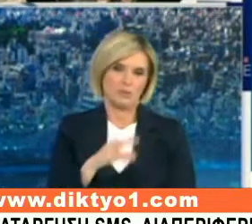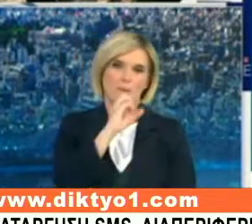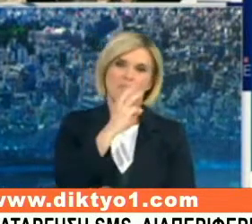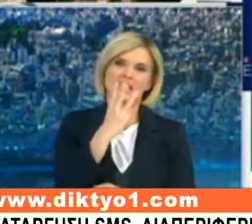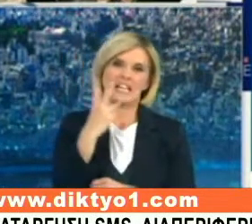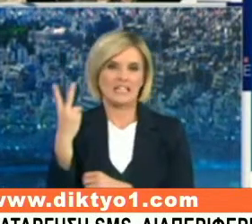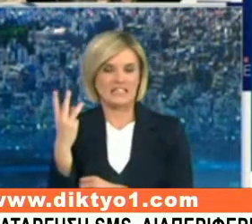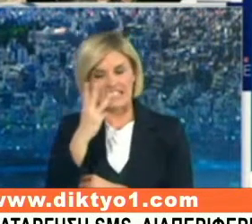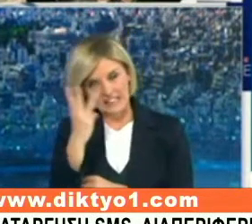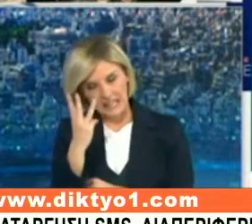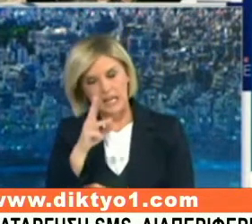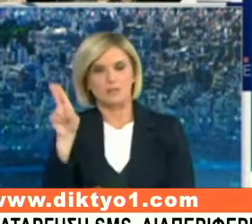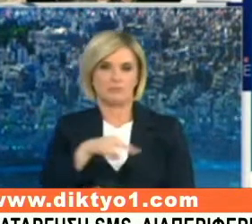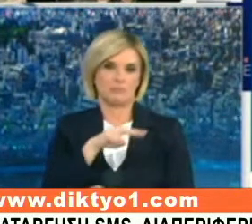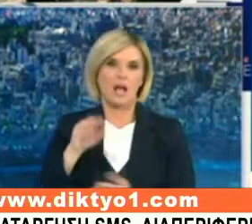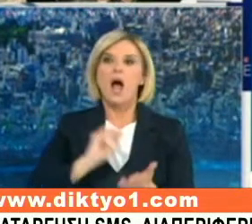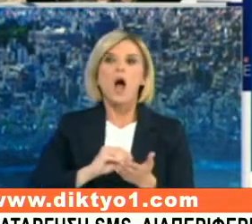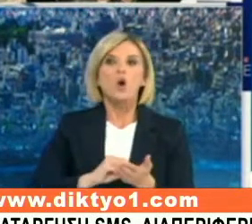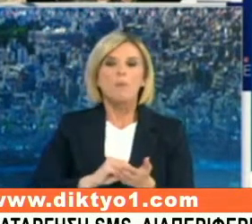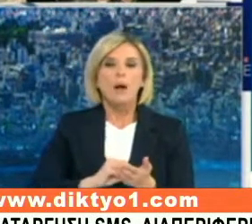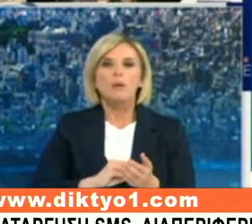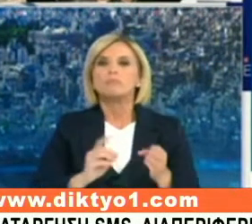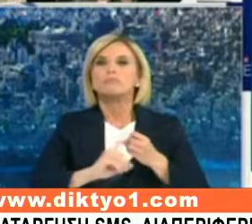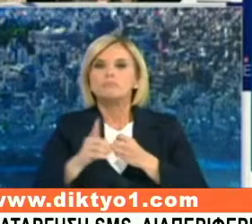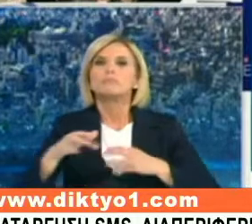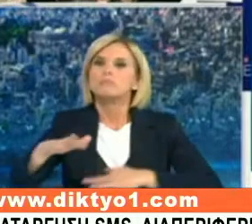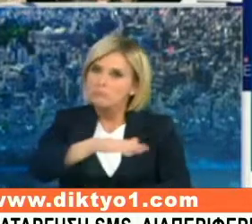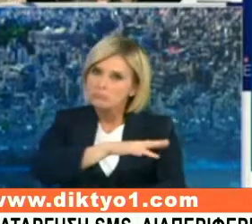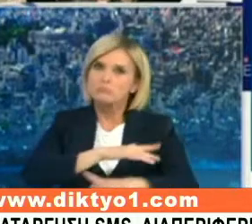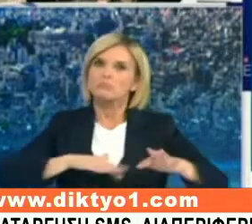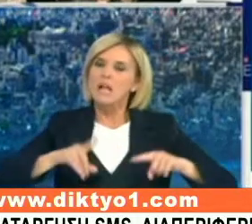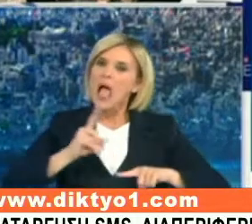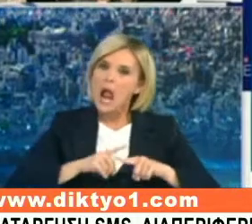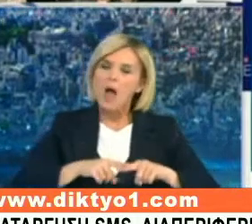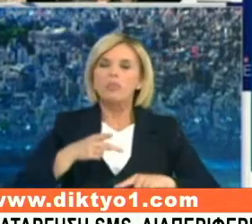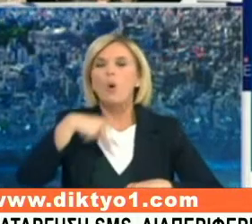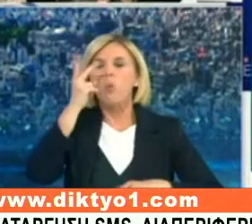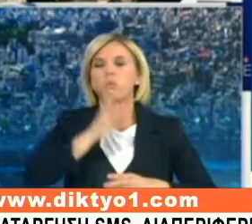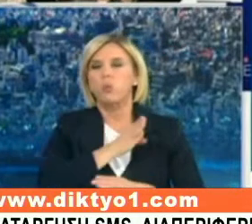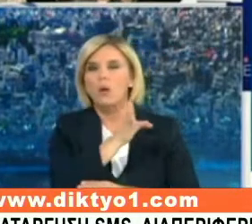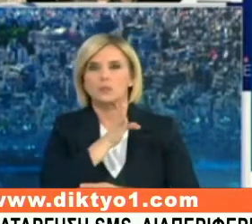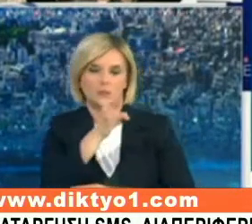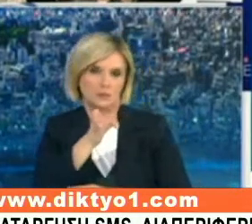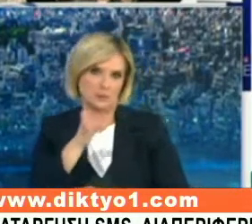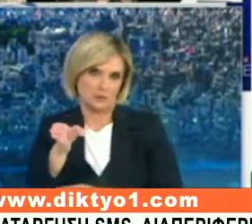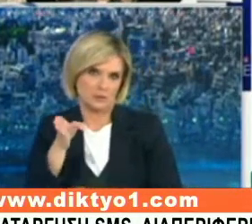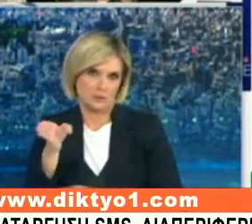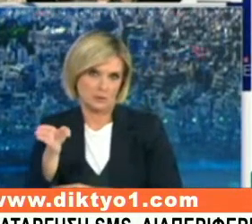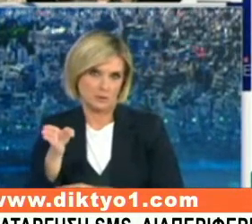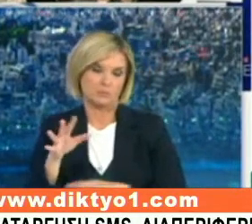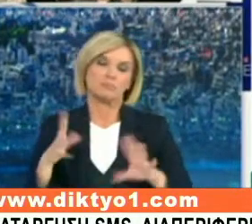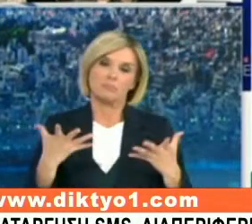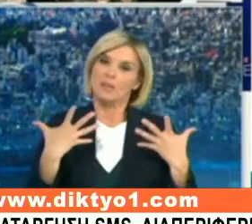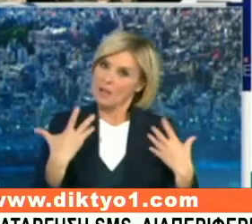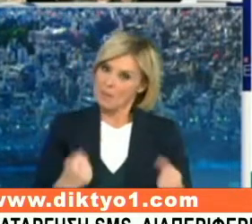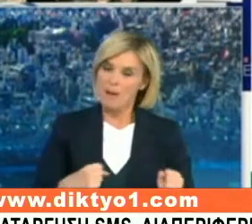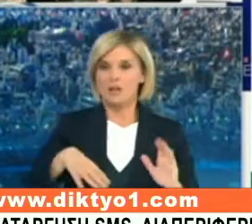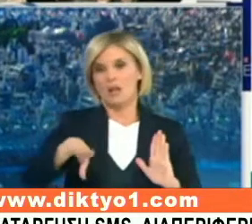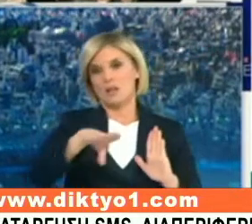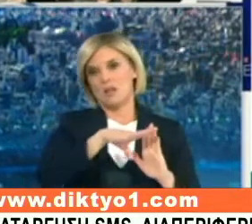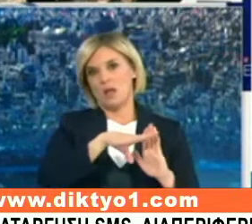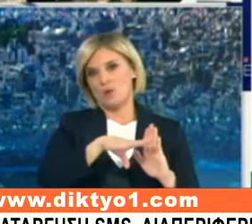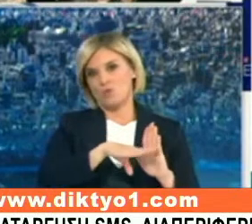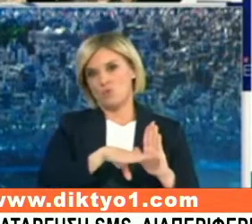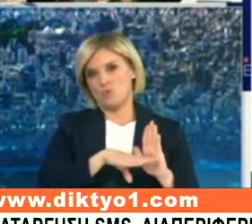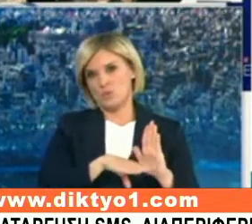13.032. Καταργούνται επίσης οι περιορισμοί στις διαπεριφερειακές μετακινήσεις. Το άνοιγμα με κανόνες συνεχίζεται με την